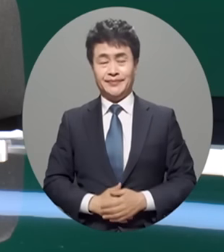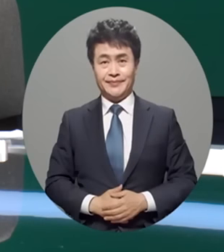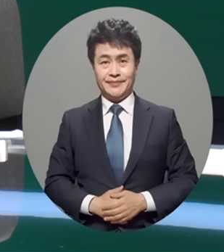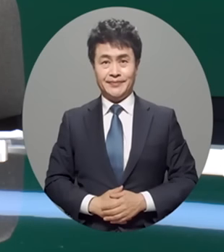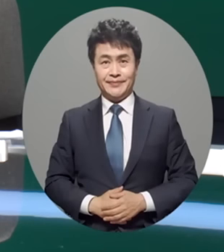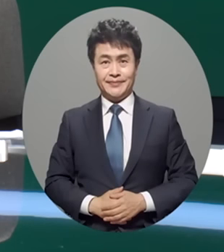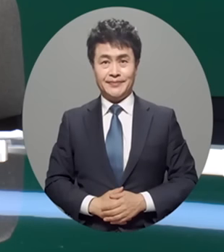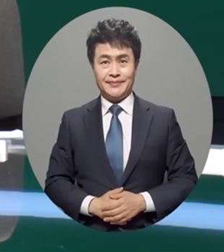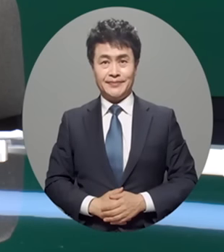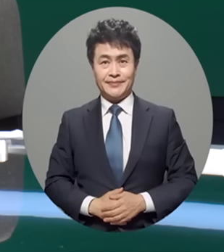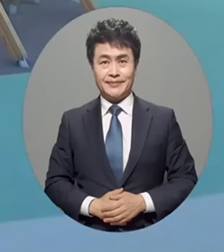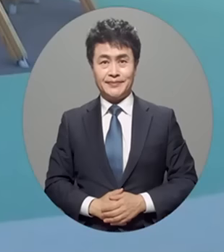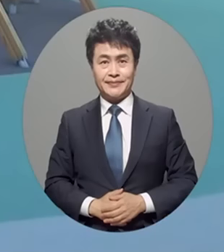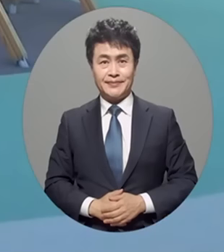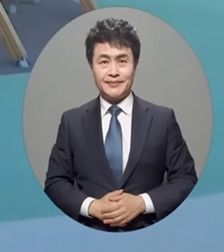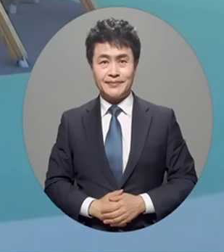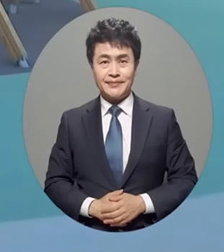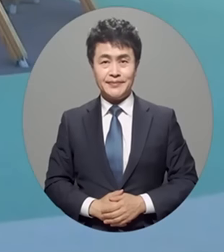보도합니다.